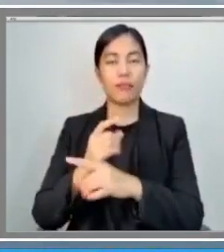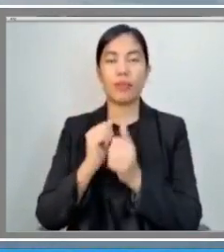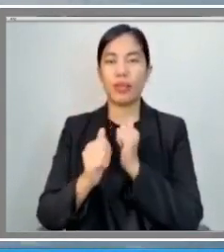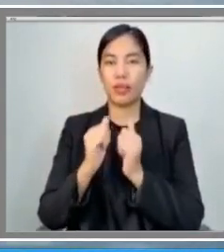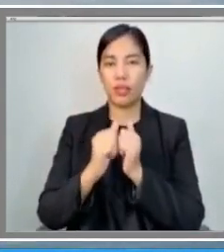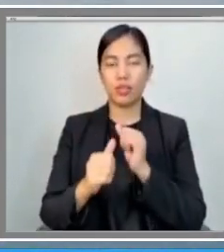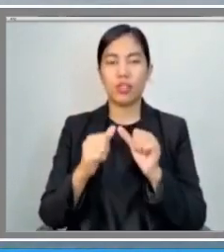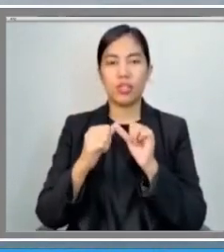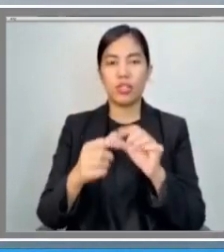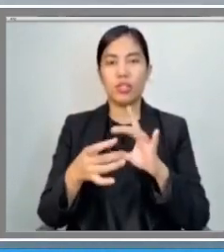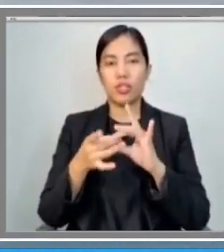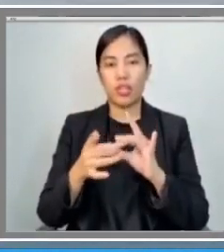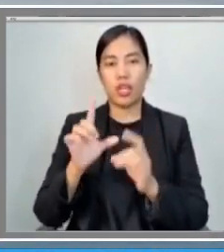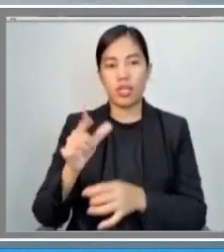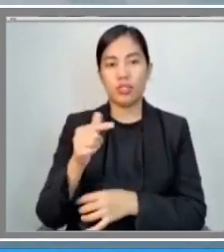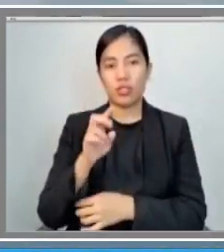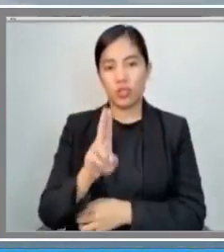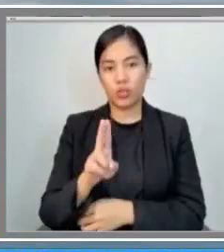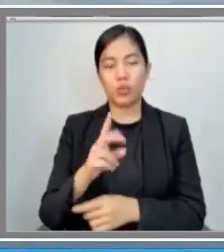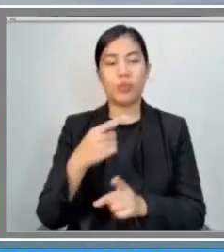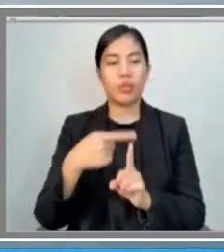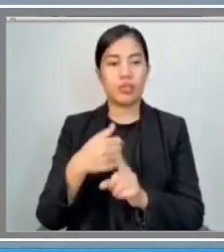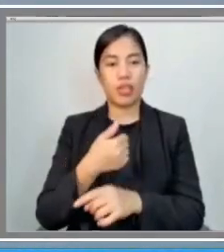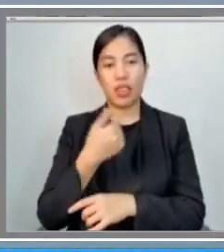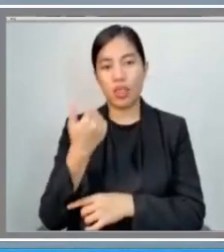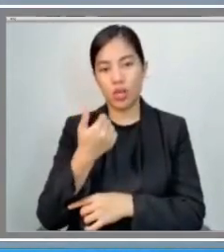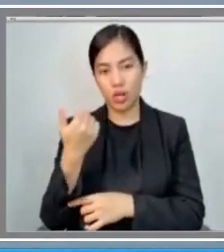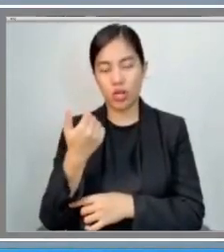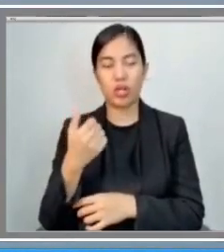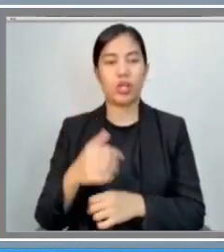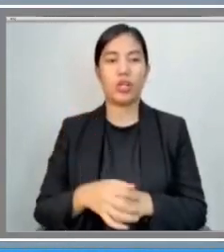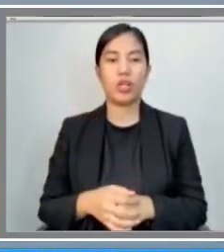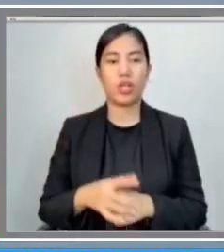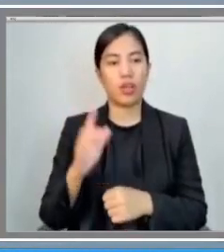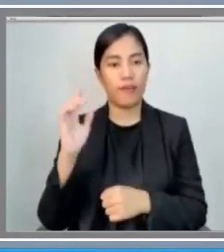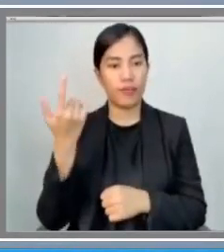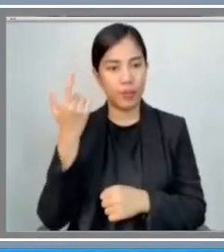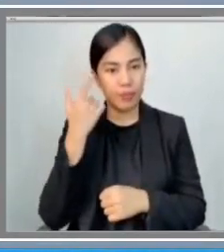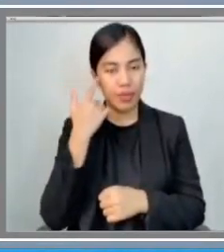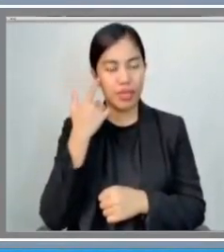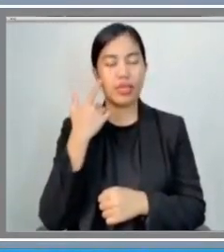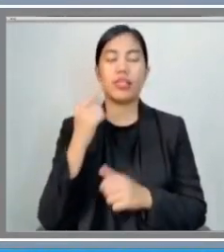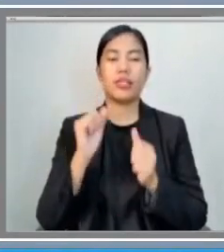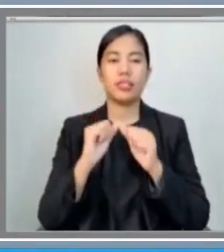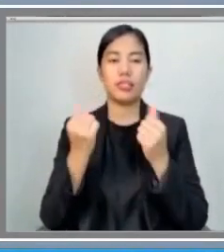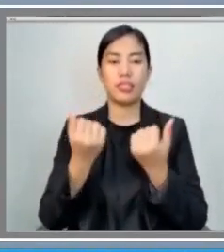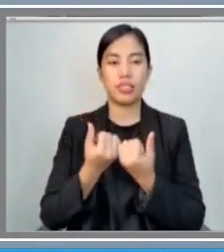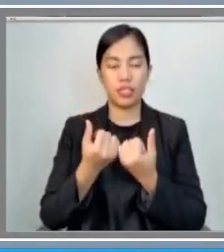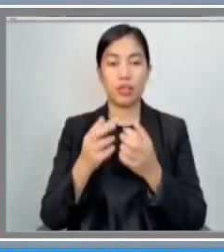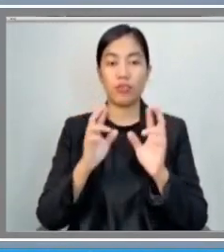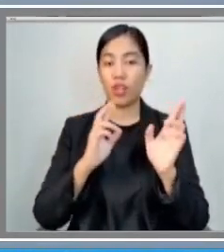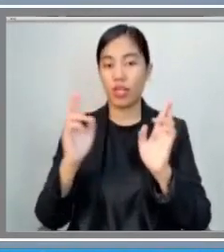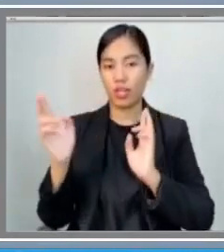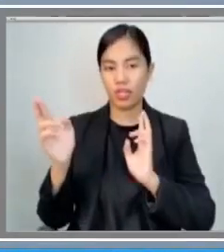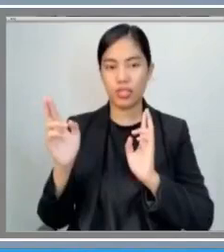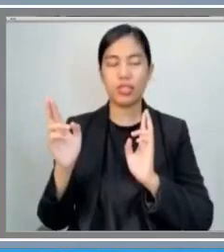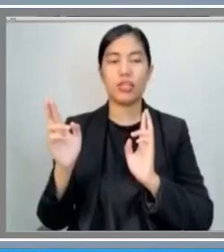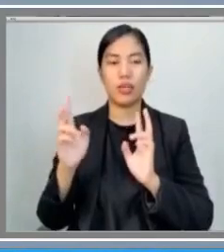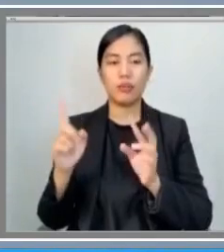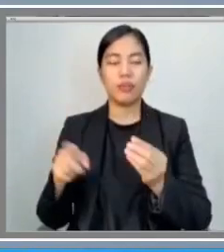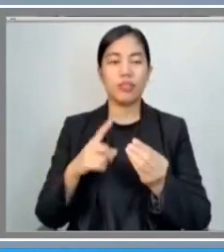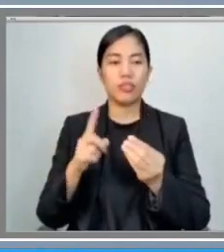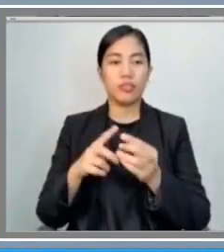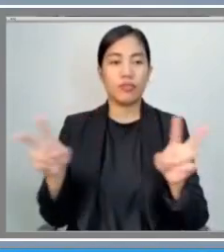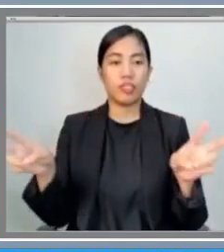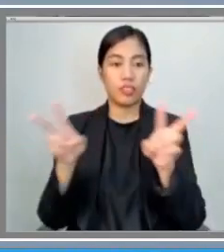government unit at iba't ibang sangay ng pamahalaan nananatili raw silang nakaalerto sa lagay ng Taal samantala